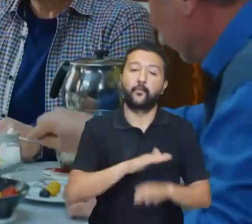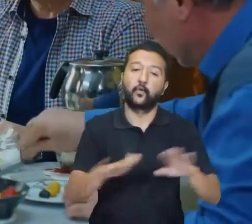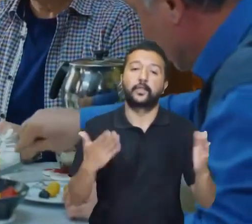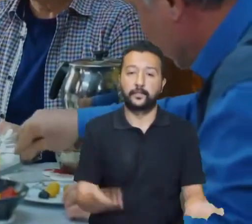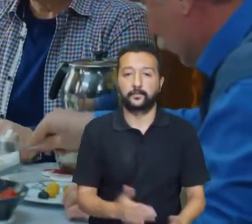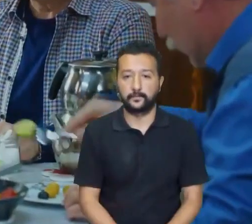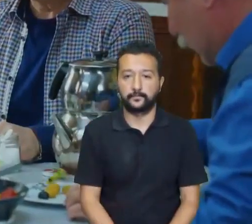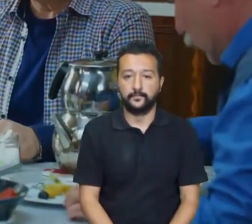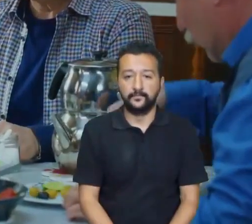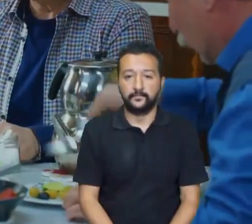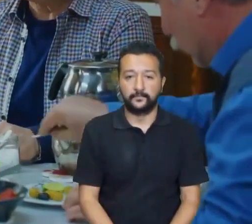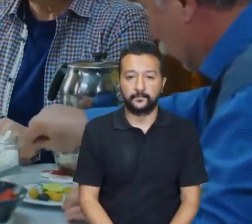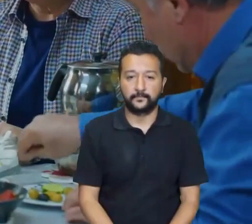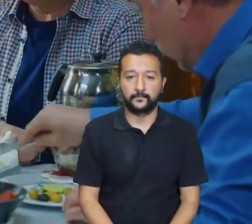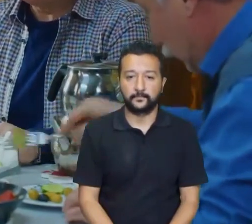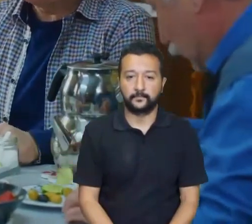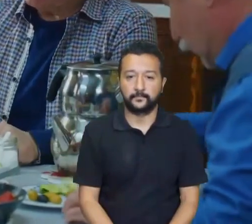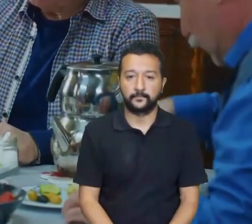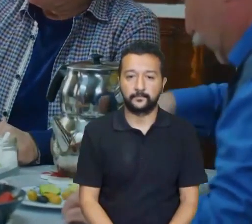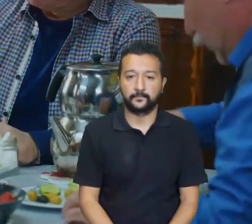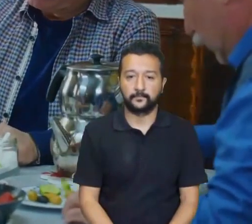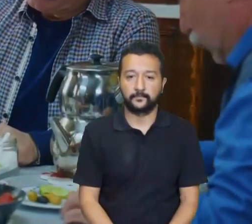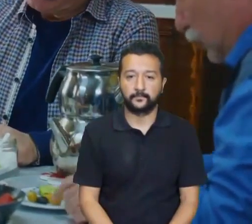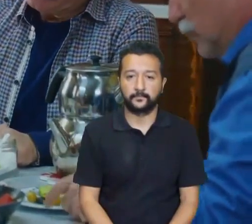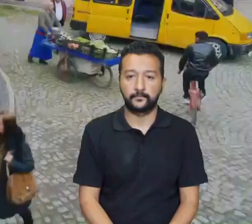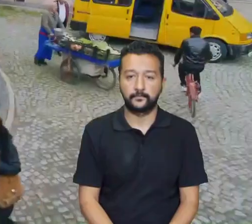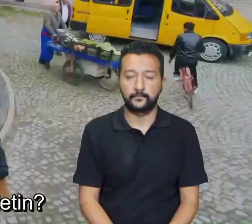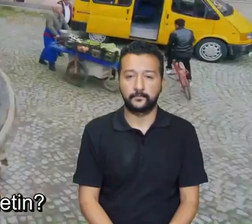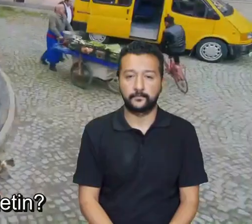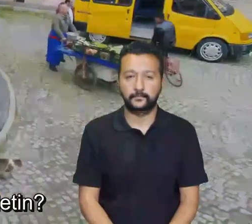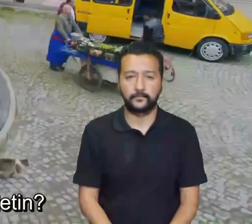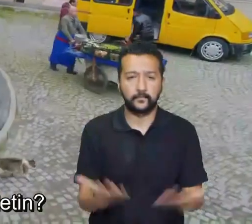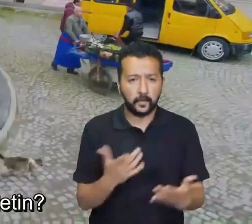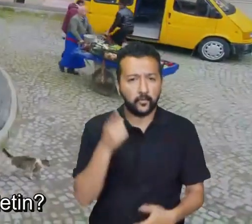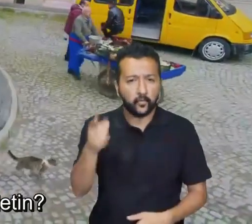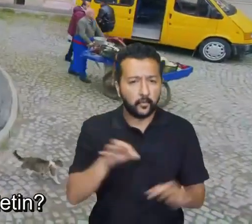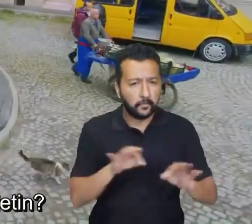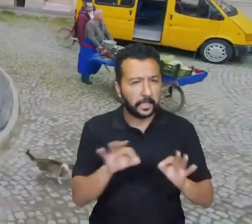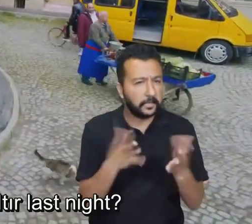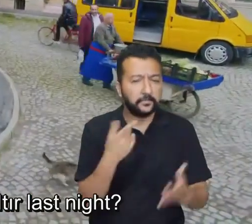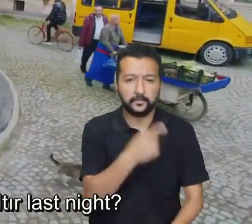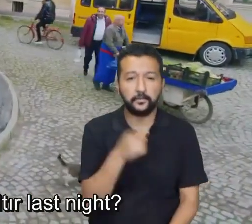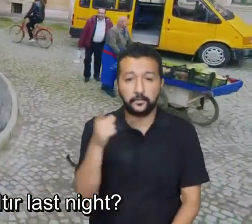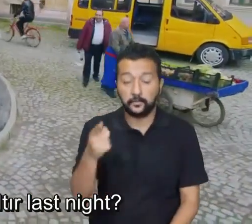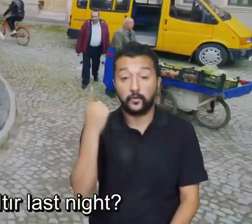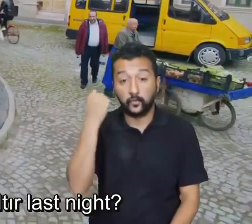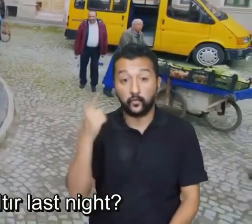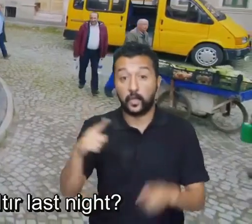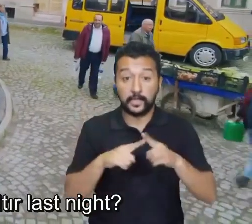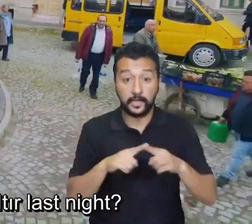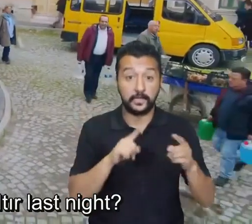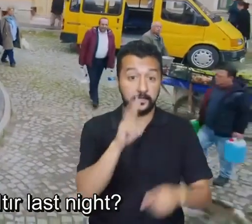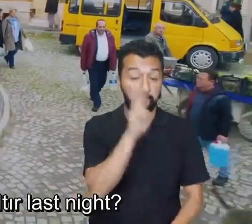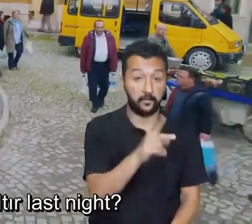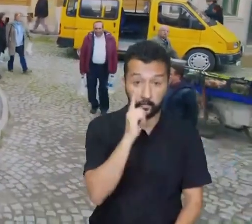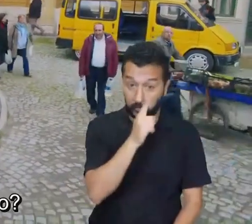kadar. Şener Atır'a bakıp boynunu büktü. Kahve. Neymiş bu plan Metin? Dün gece Tarık'ın Itır'a